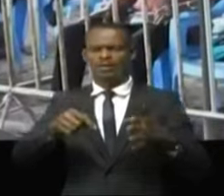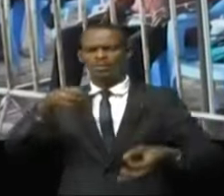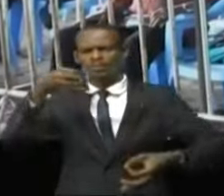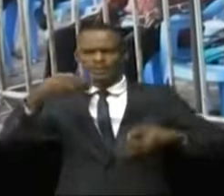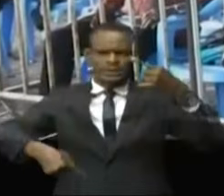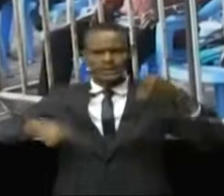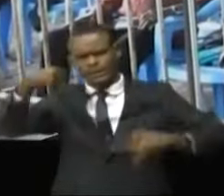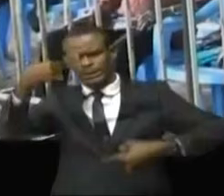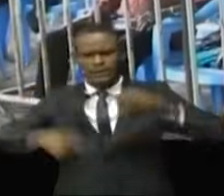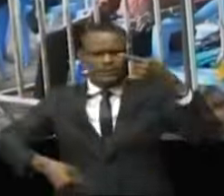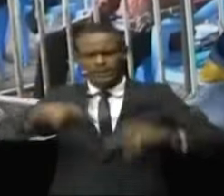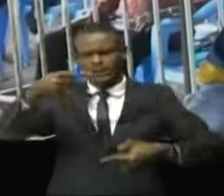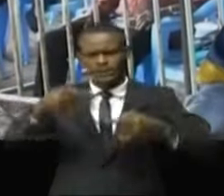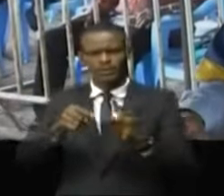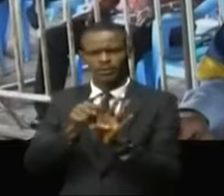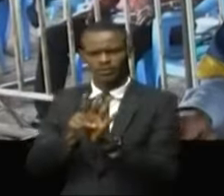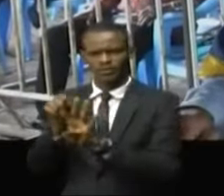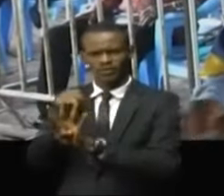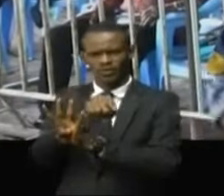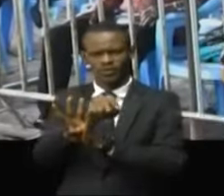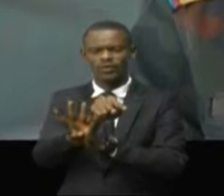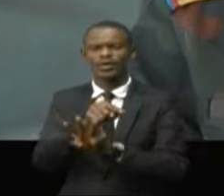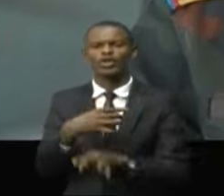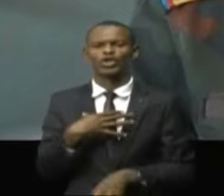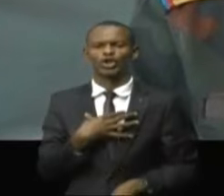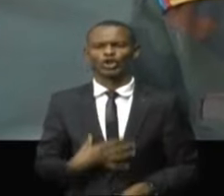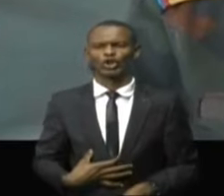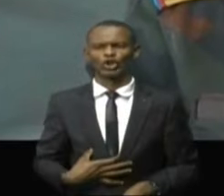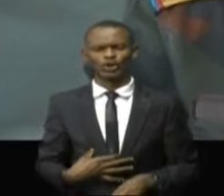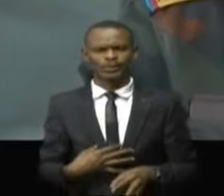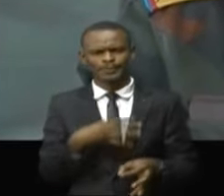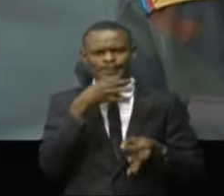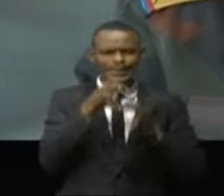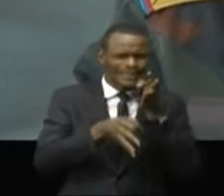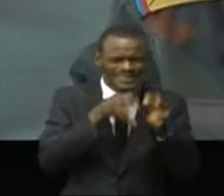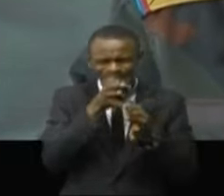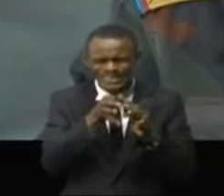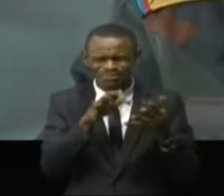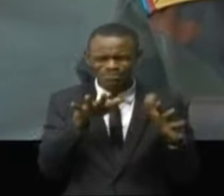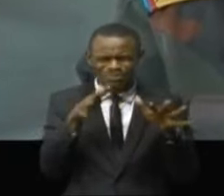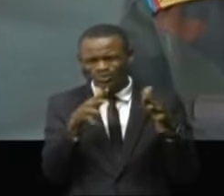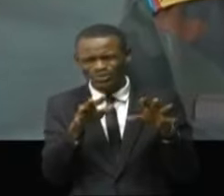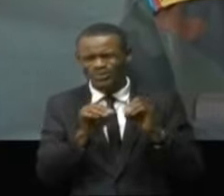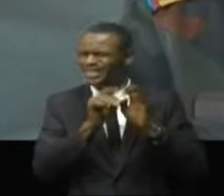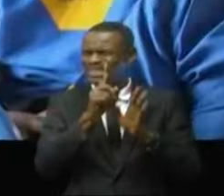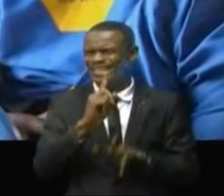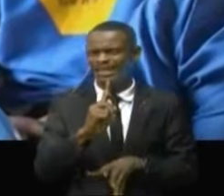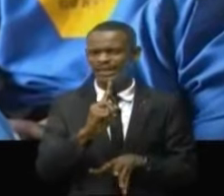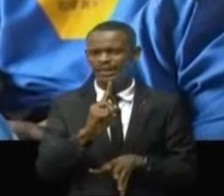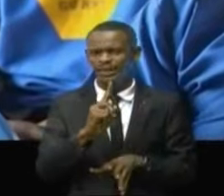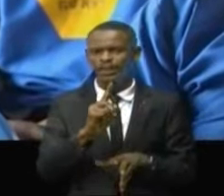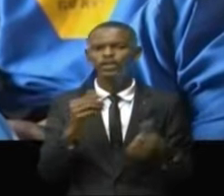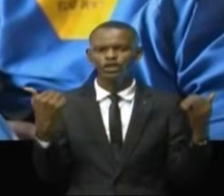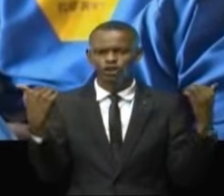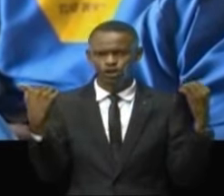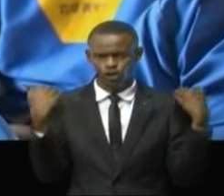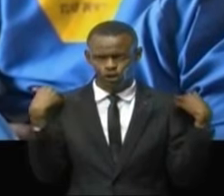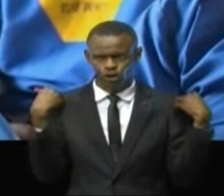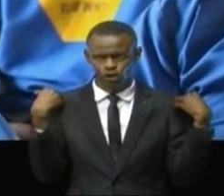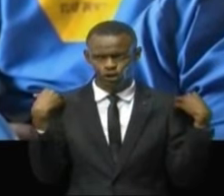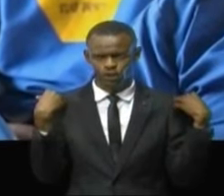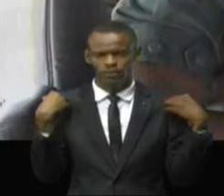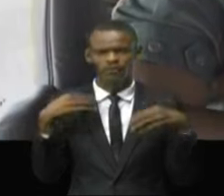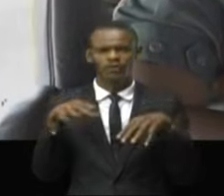failles dans sa défense face à la maïeutique du lieutenant-colonel Mampasinanga Antoine, président de la composition.